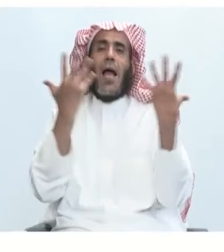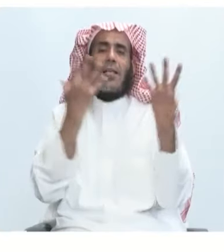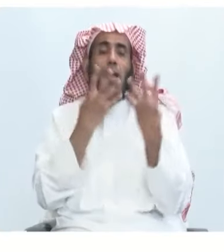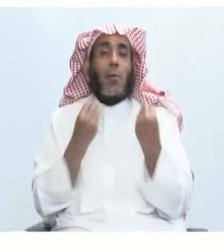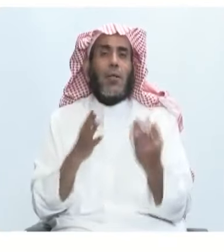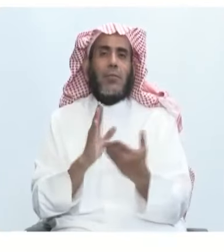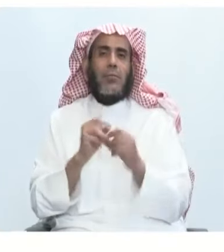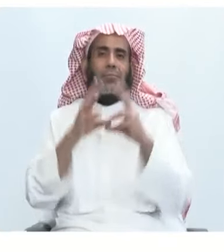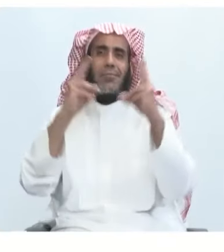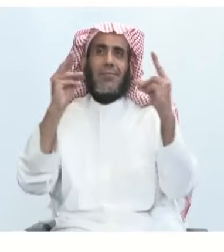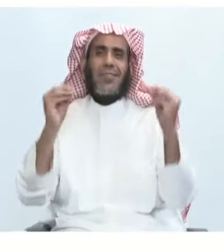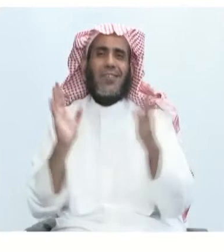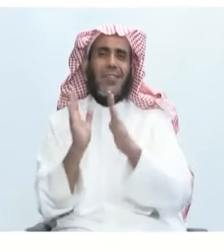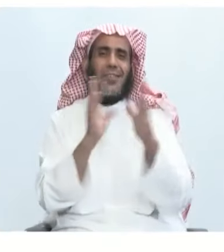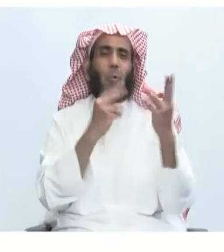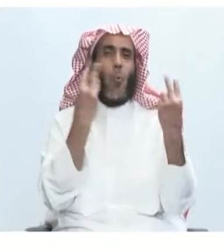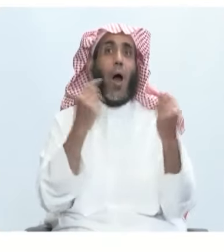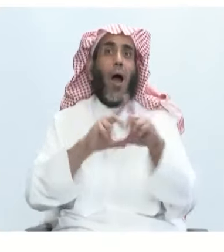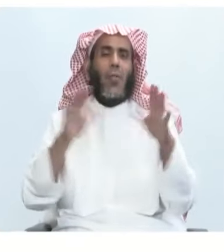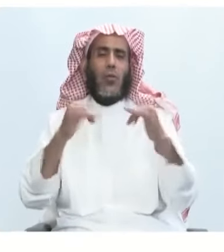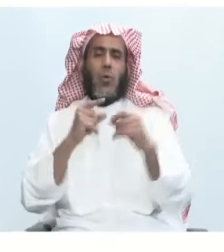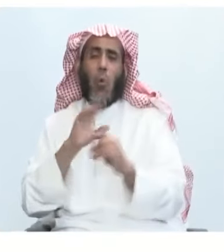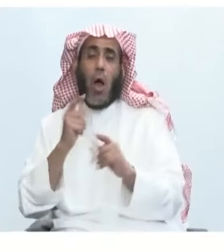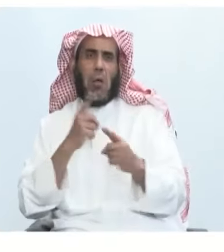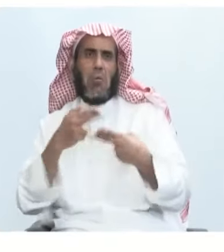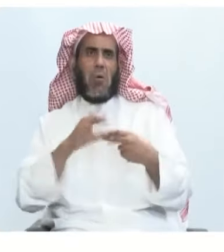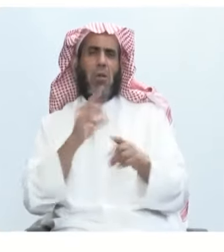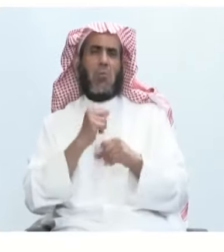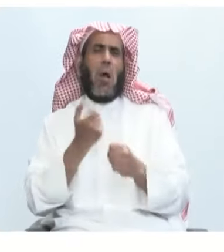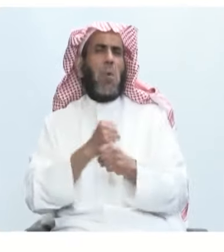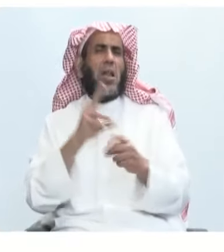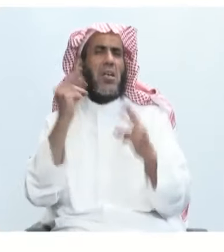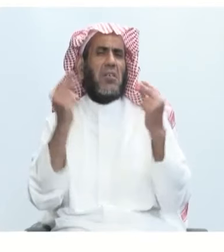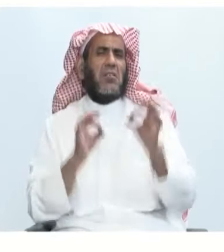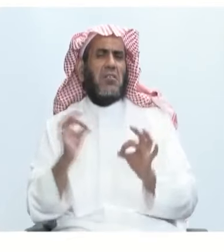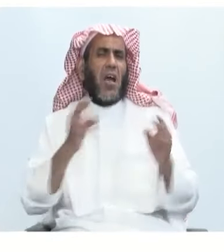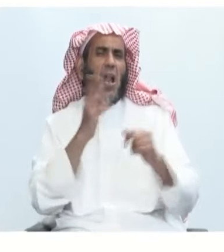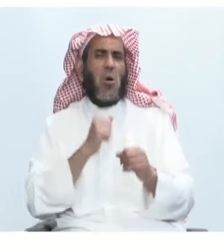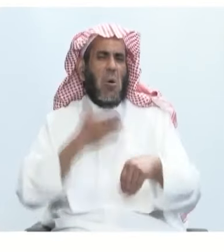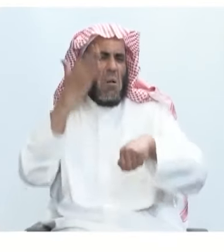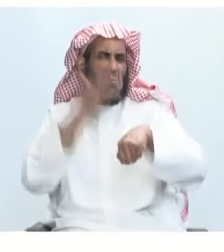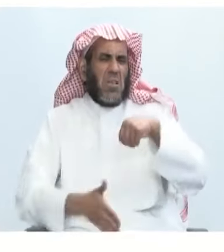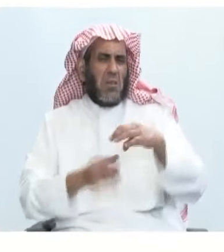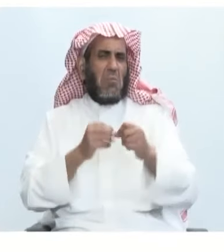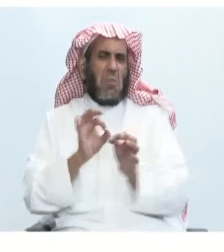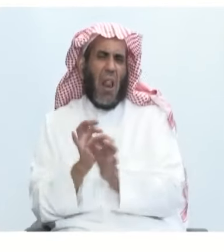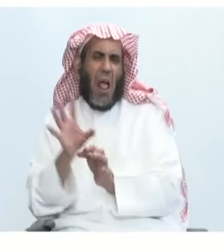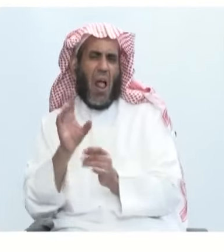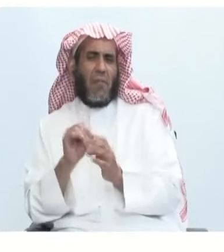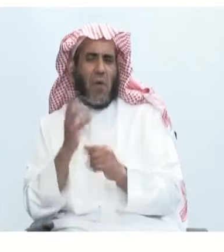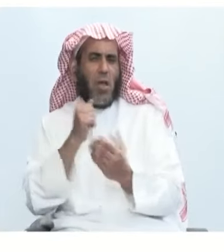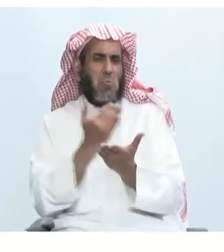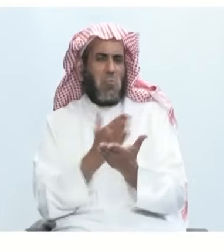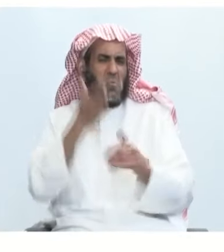بديعه التنسيق واضحه الطرقات عارضه احد الموظفين قائلا ما معنى التنسيق اليس هو البتر والحذف اي جزء تريد